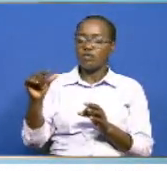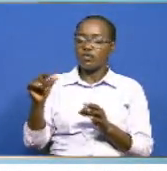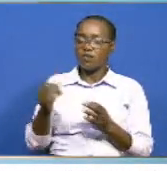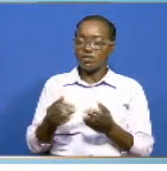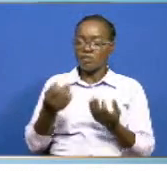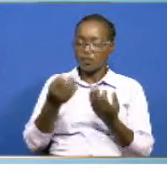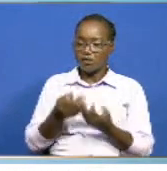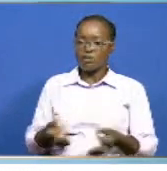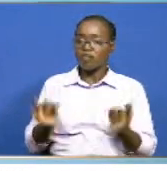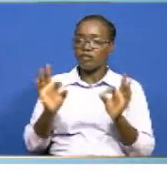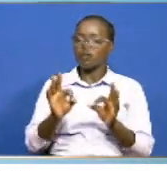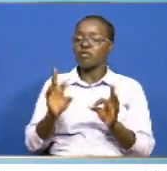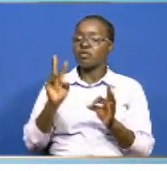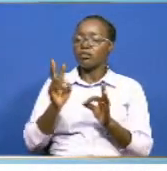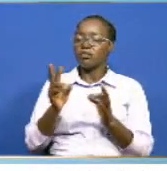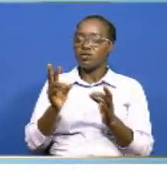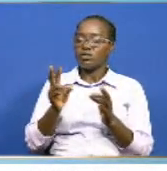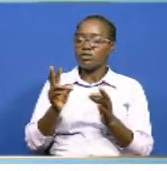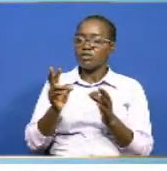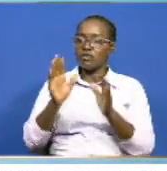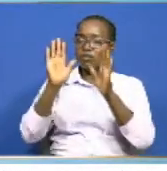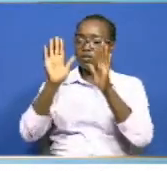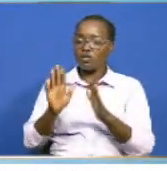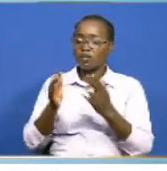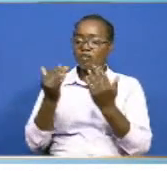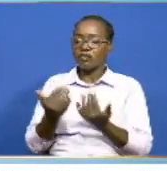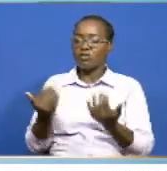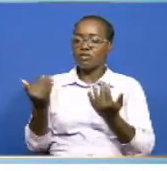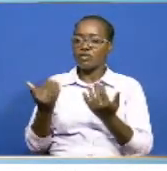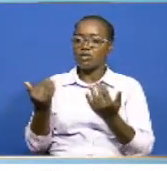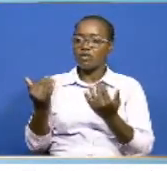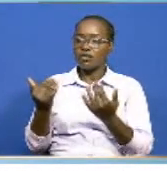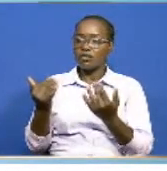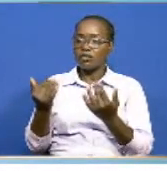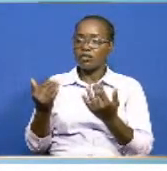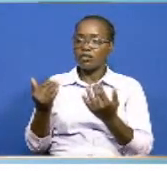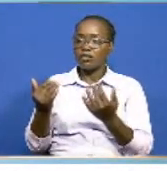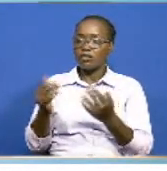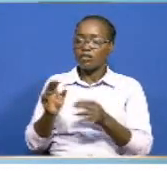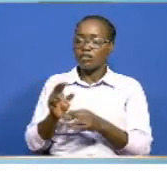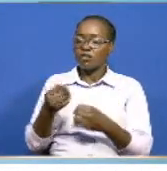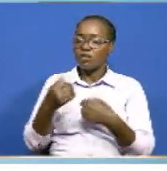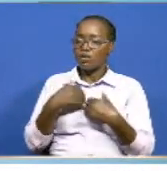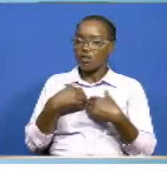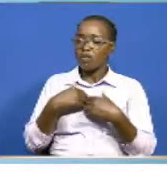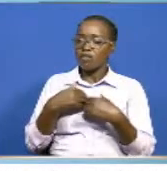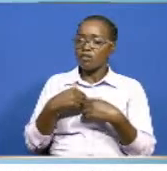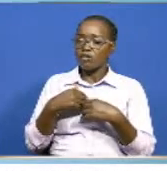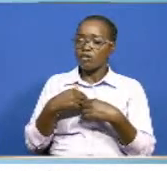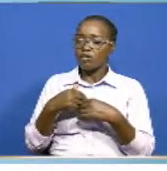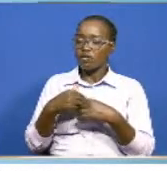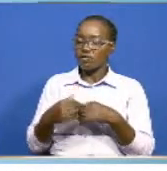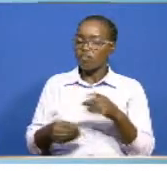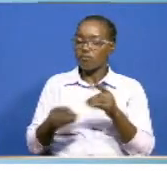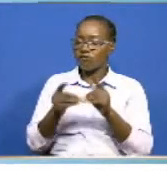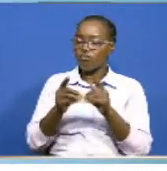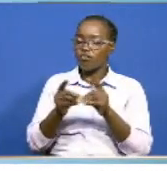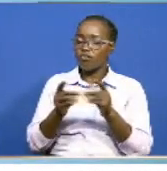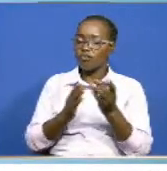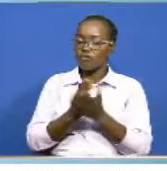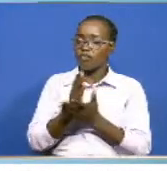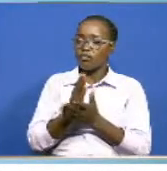sana ambacho hizi kampuni ambazo zilianzisha huu mradi za kufanya mkutano kwa njia ya kutumia